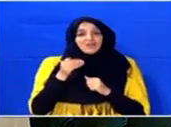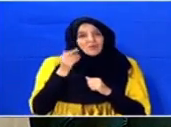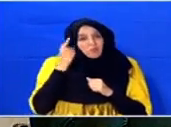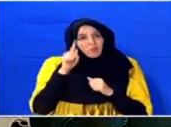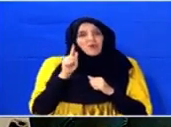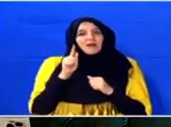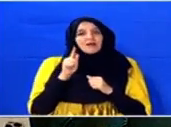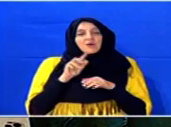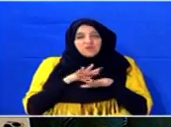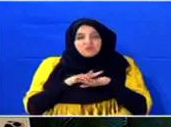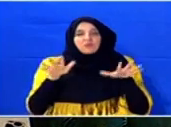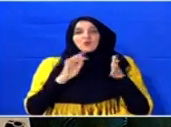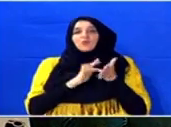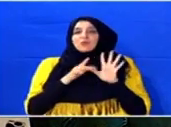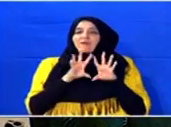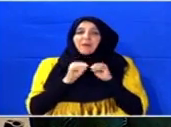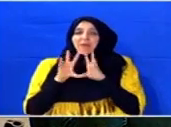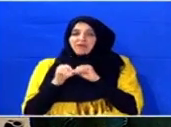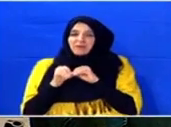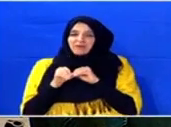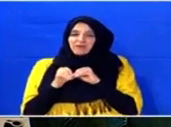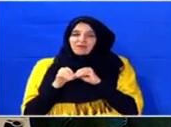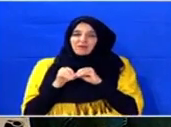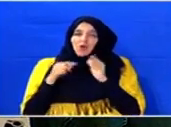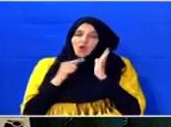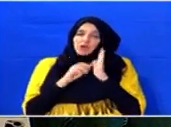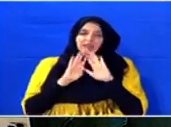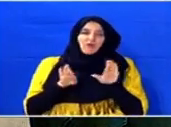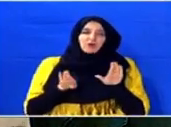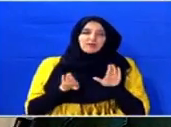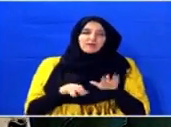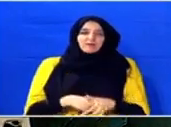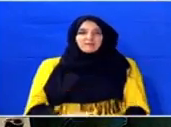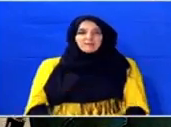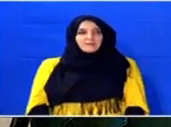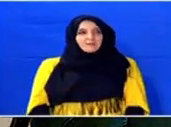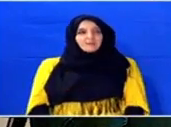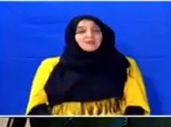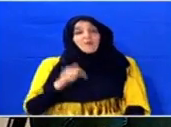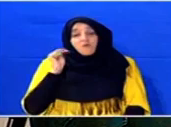الى جميع العائلات عند وقوع الطلاق